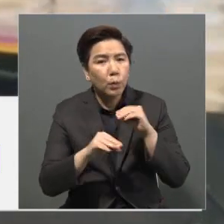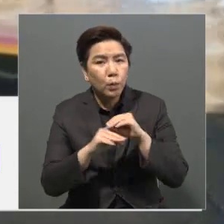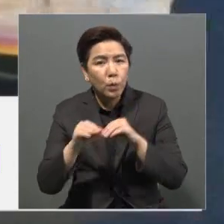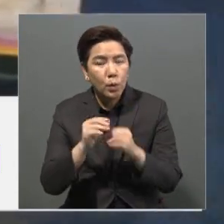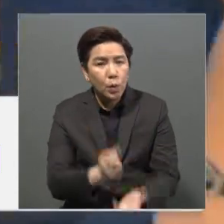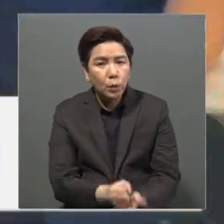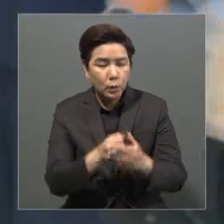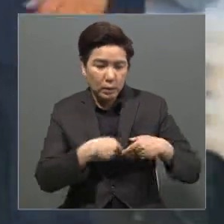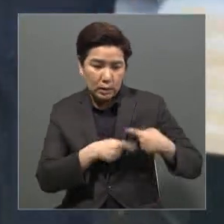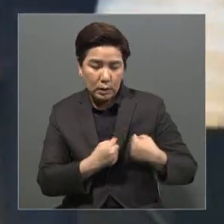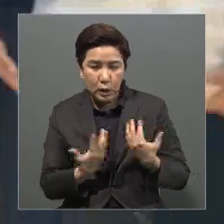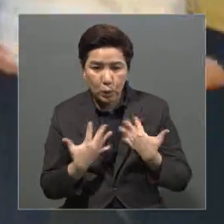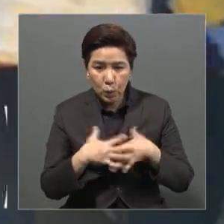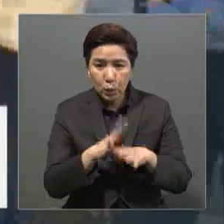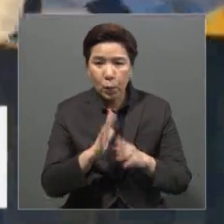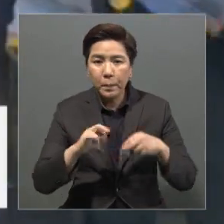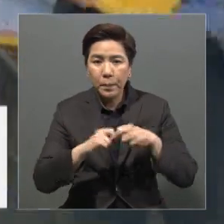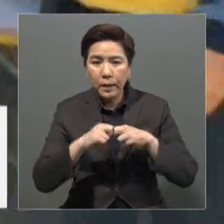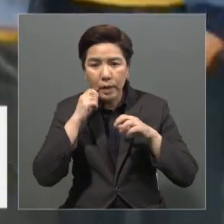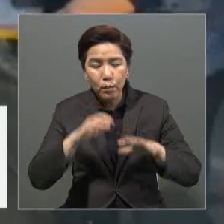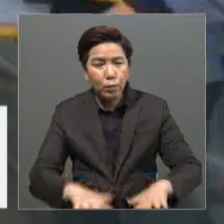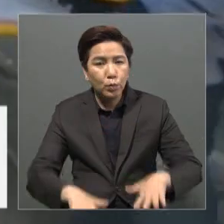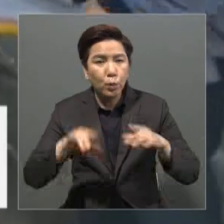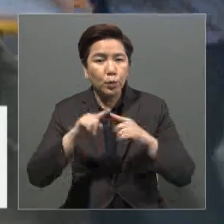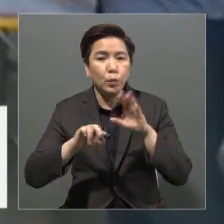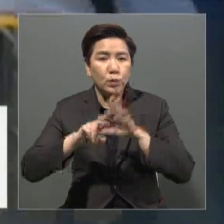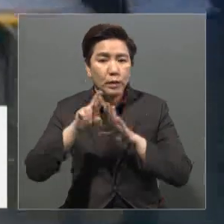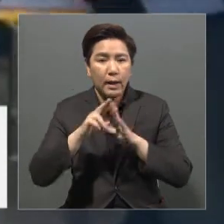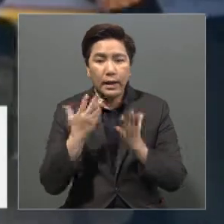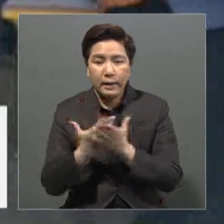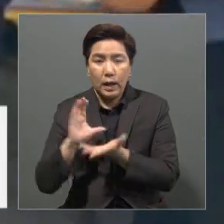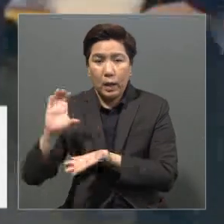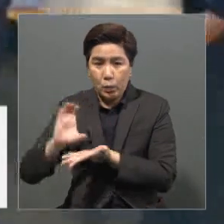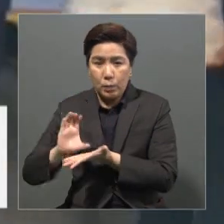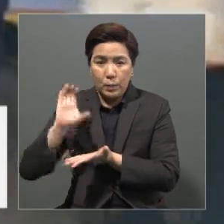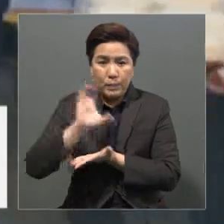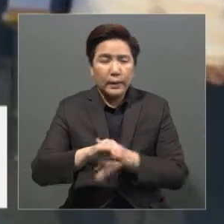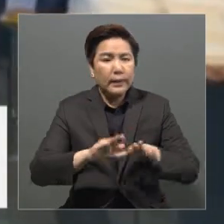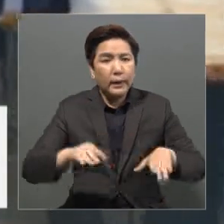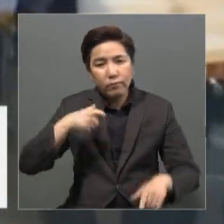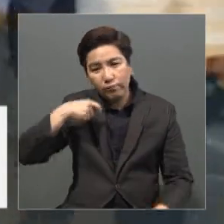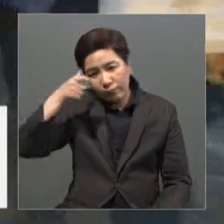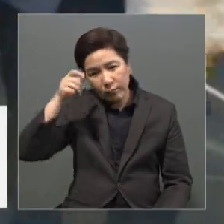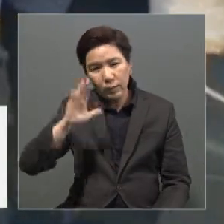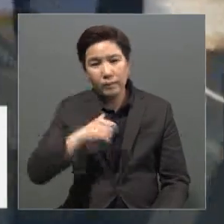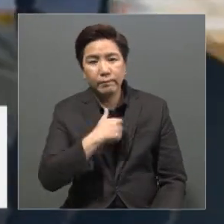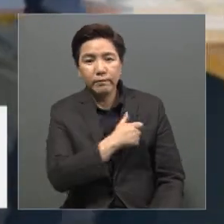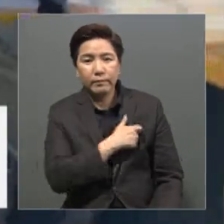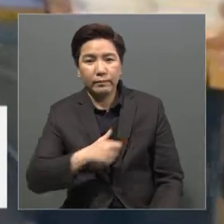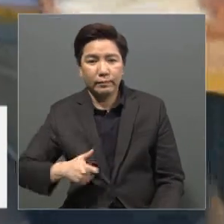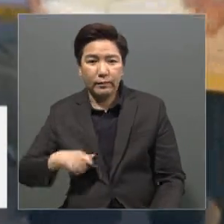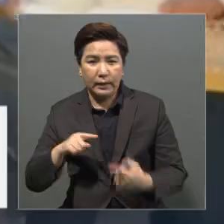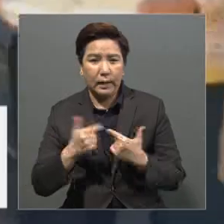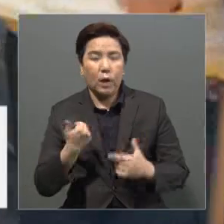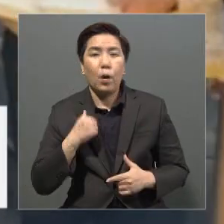ชนรวมใจช่วยเหลือผู้ประสบภัยน้ำท่วมจังหวัดเชียงรายโดยมอบเงินกองทุนพัฒนาเด็กชนบทในพระราชูปถัมภ์สมเด็จพระ